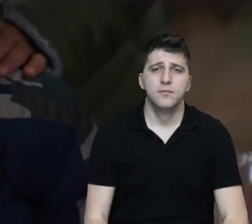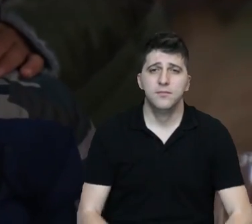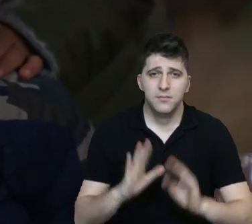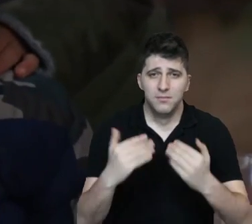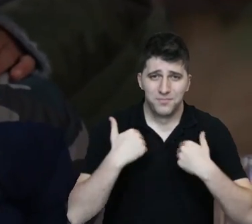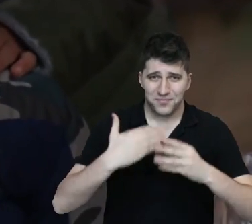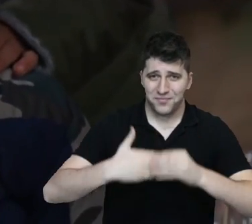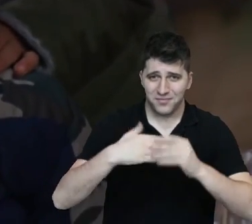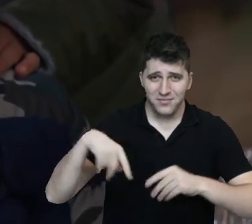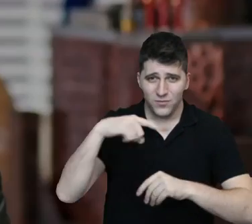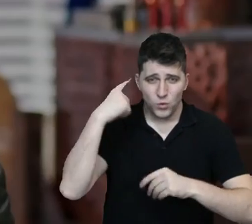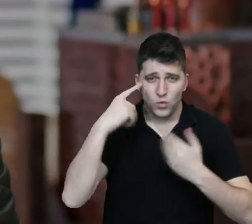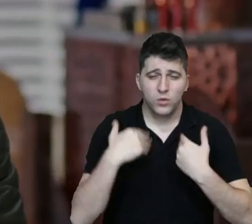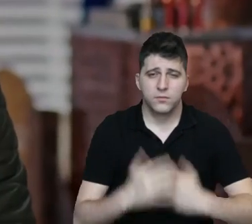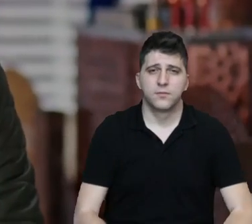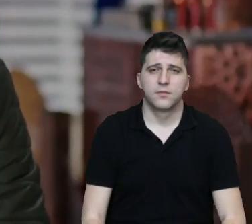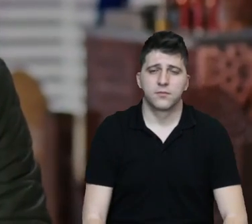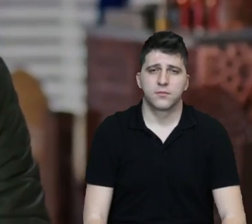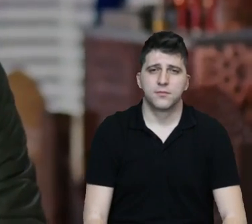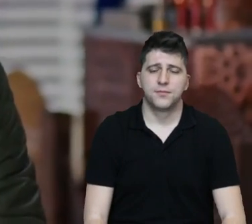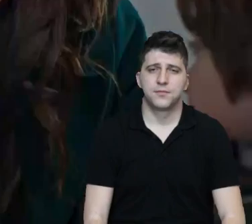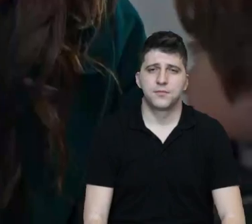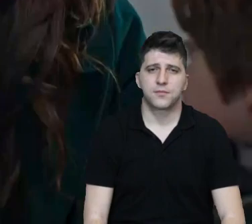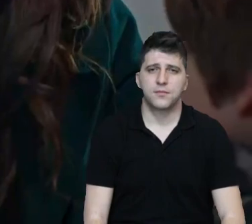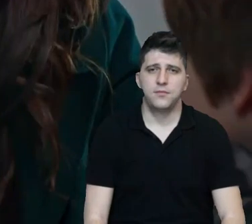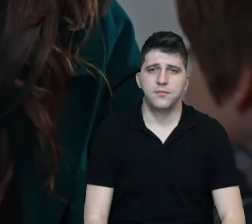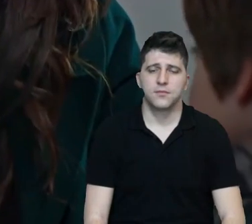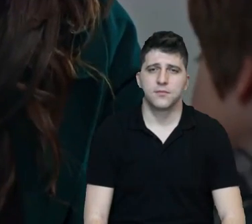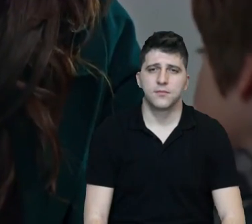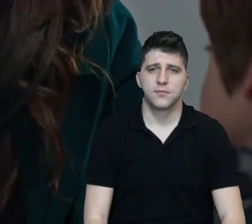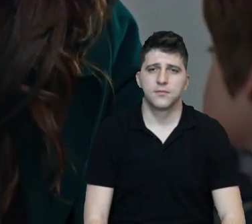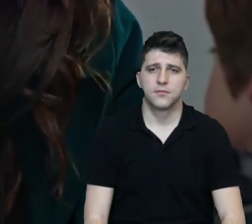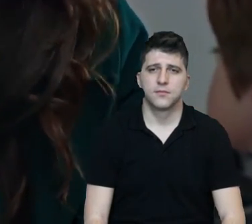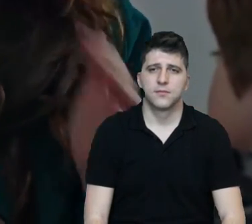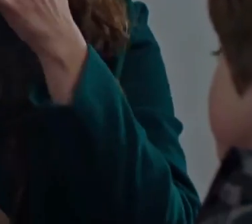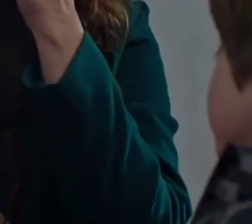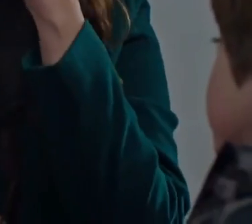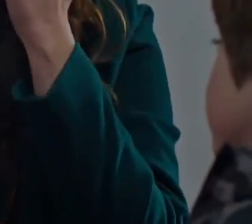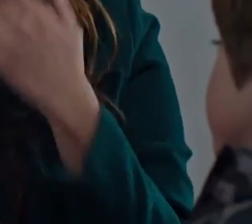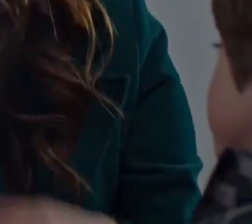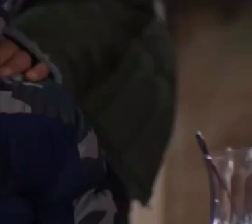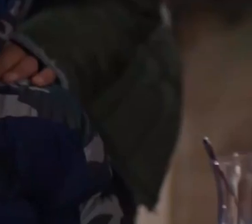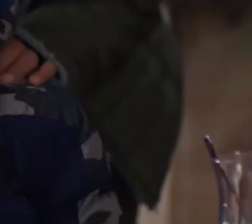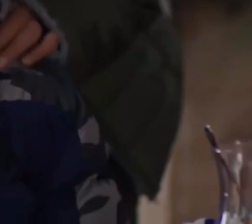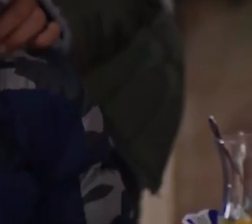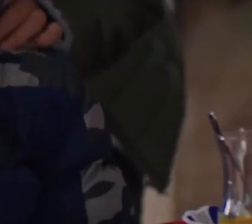beni tanıştıracaklarmış. Başında duran Tuğba ne diyeceğini bilemiyor. Kezban'la Kübra üzgün.